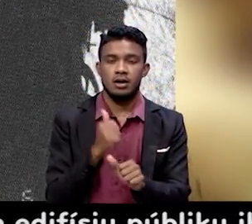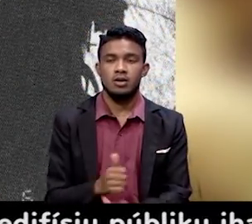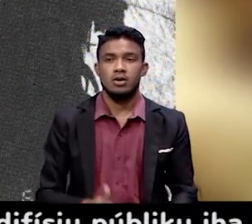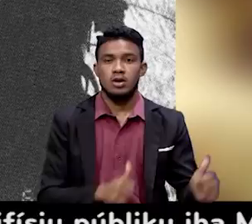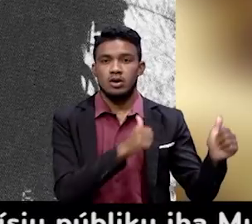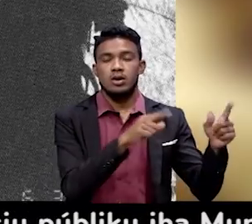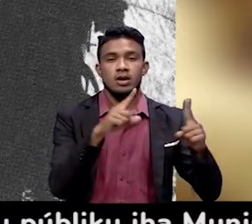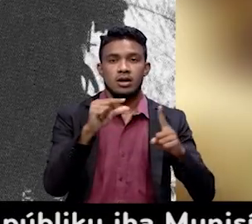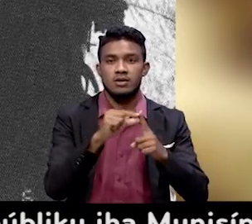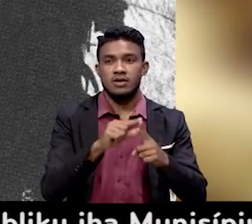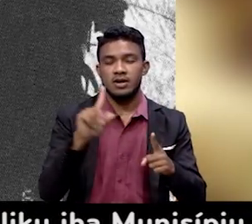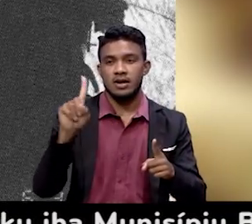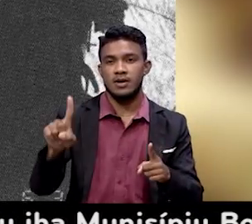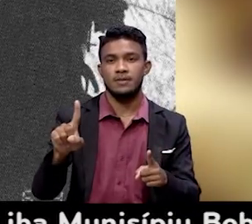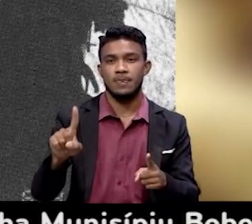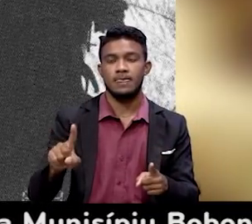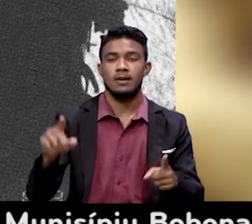Mata dalang mak Nicolau Lobato.